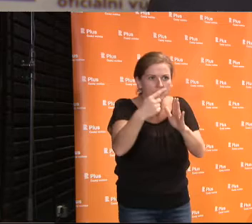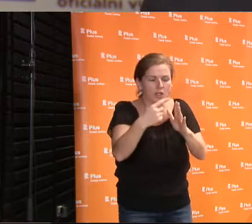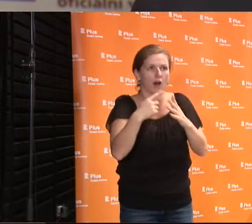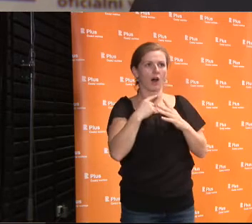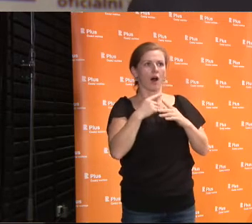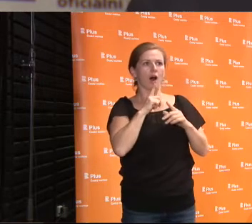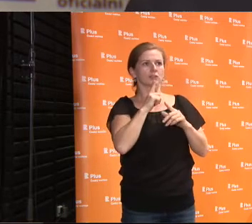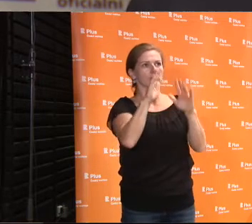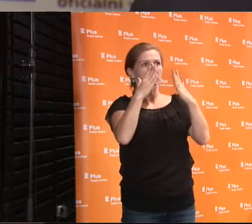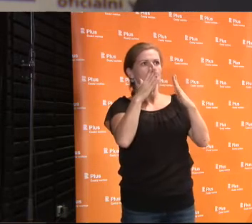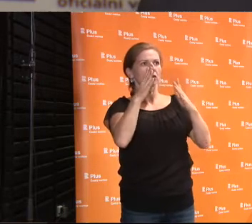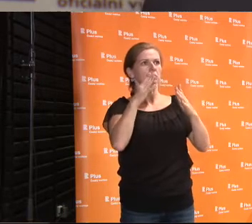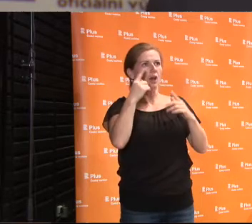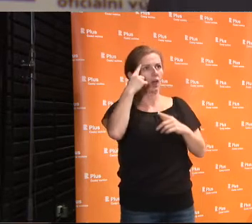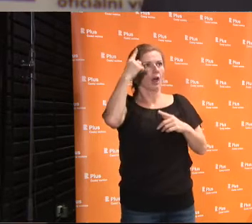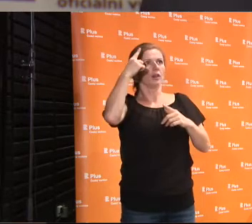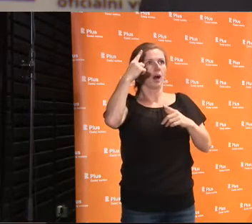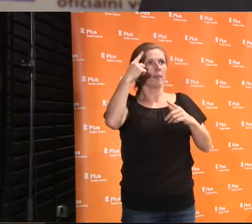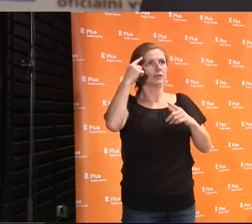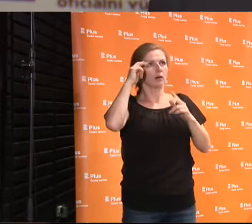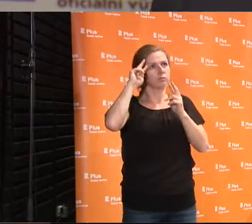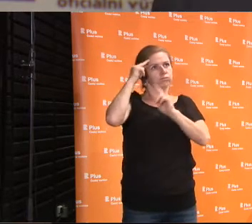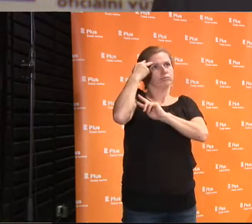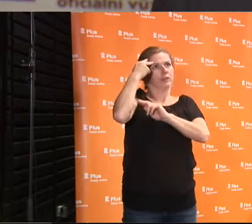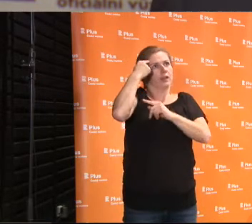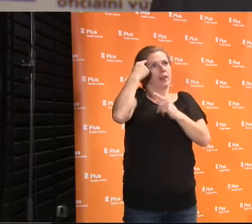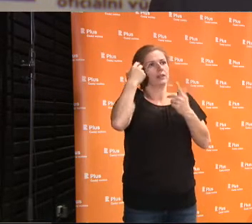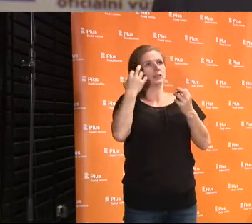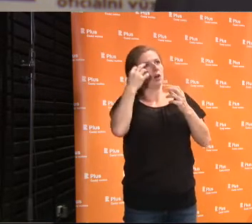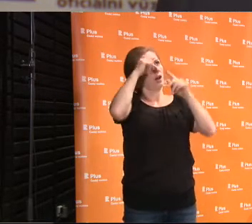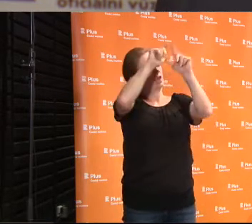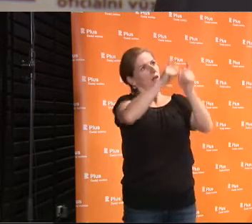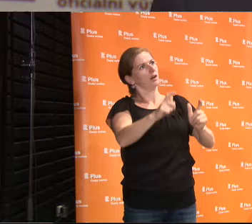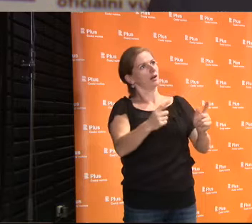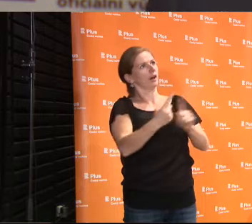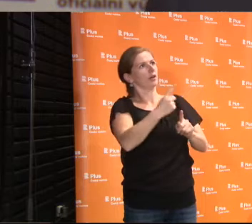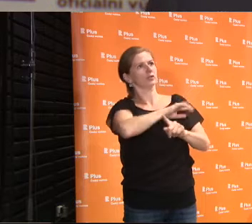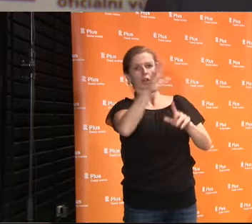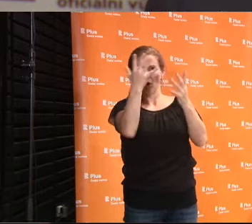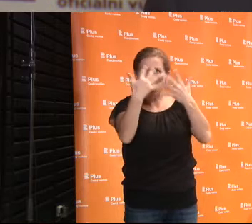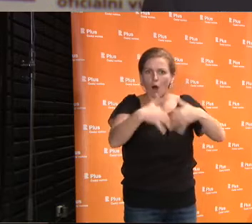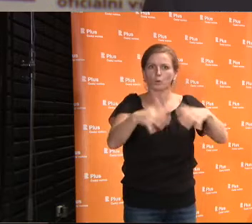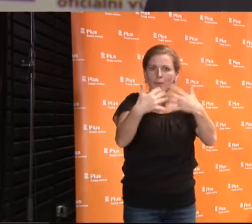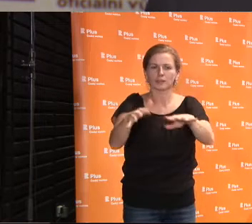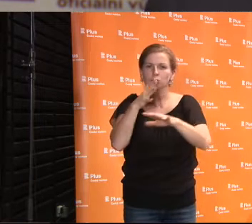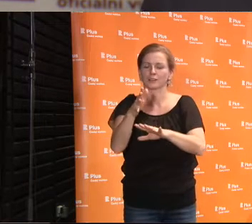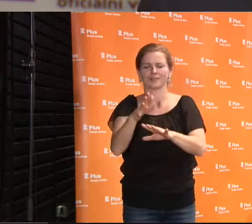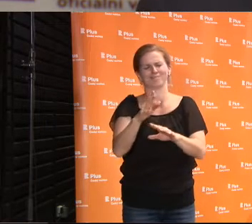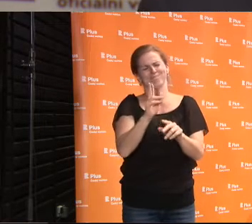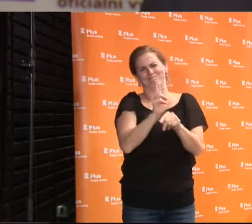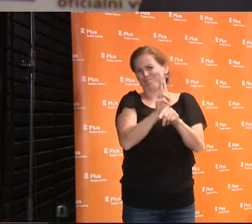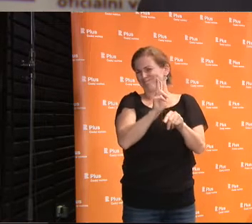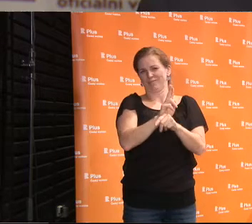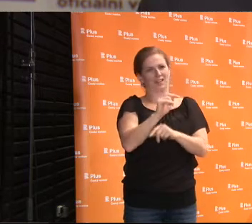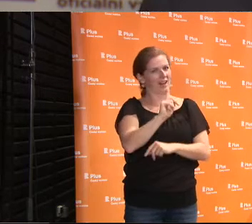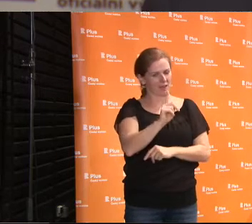mystická myšlenka nebo nějaká prostě bytost, která jim najednou všechno zautomatizuje. Tak to není. Je to